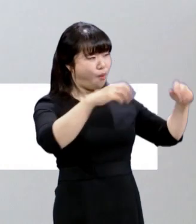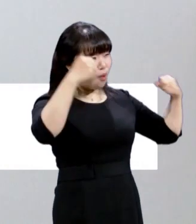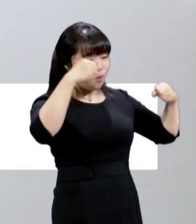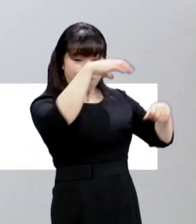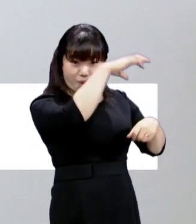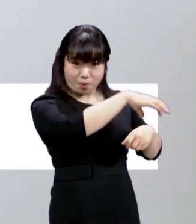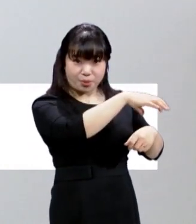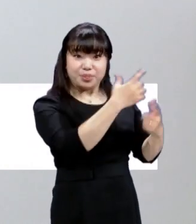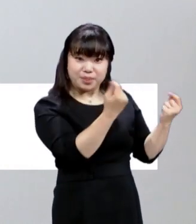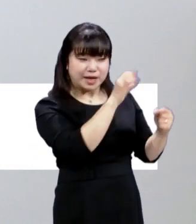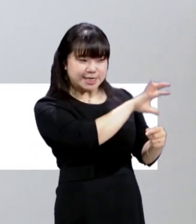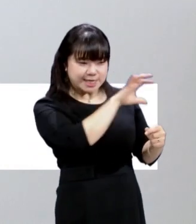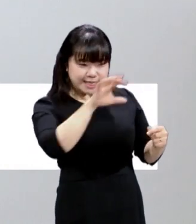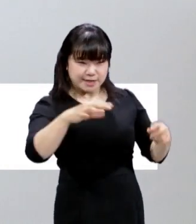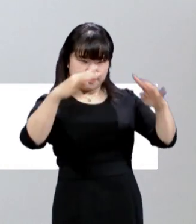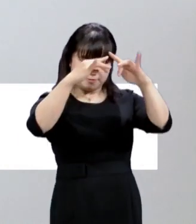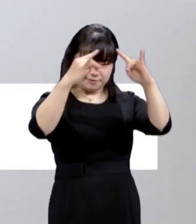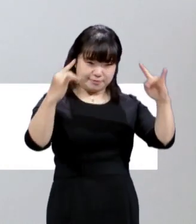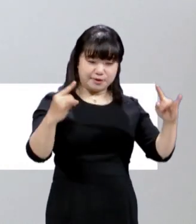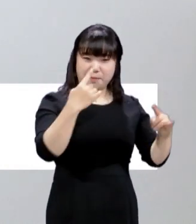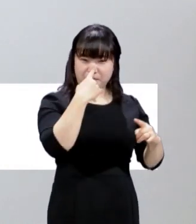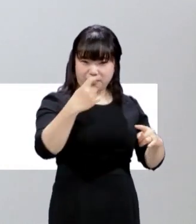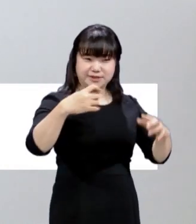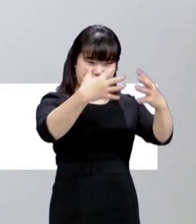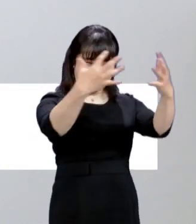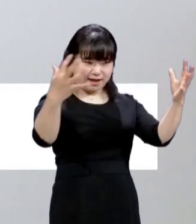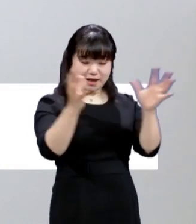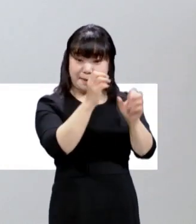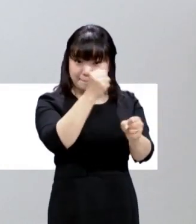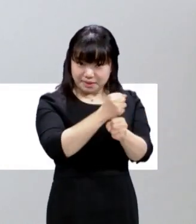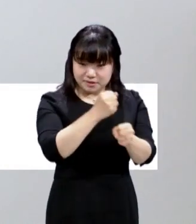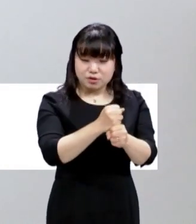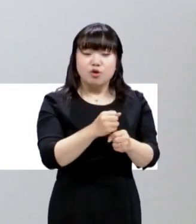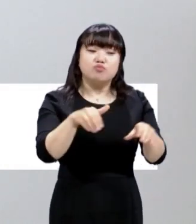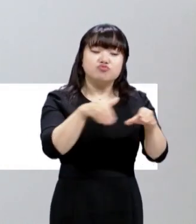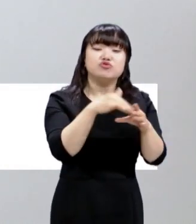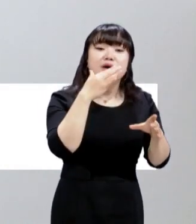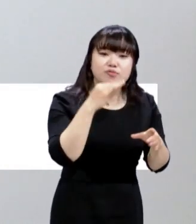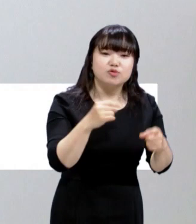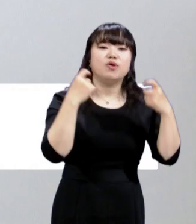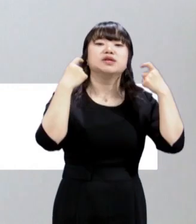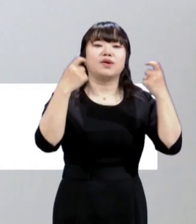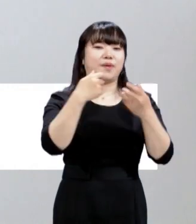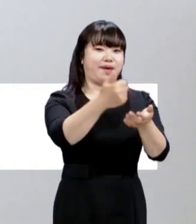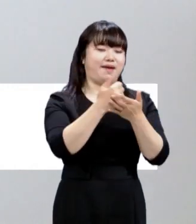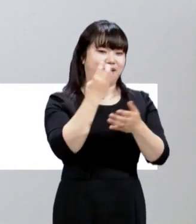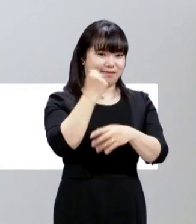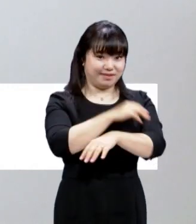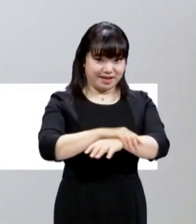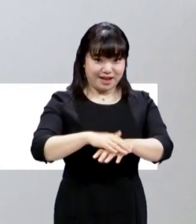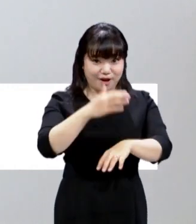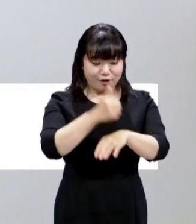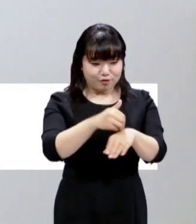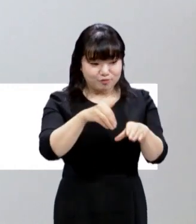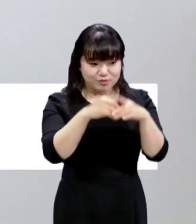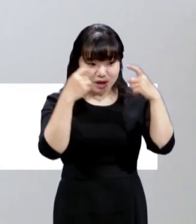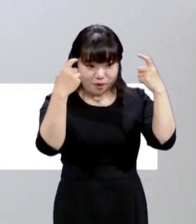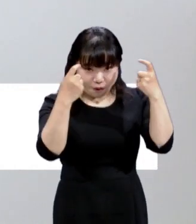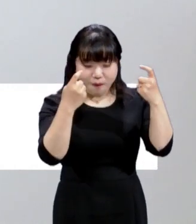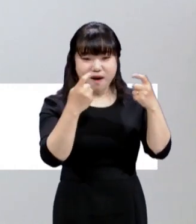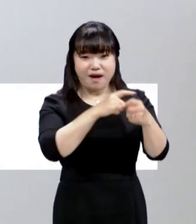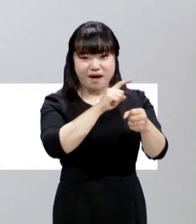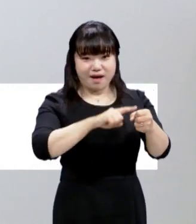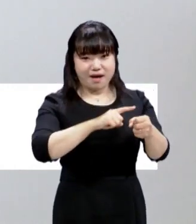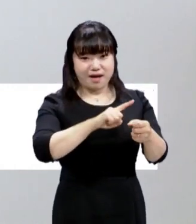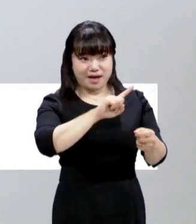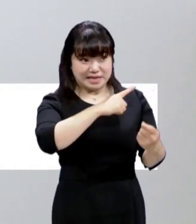들어와서 아 이거는 이제 문화시설이 기도하고 또 관광 시설이 있고 하지 않습니까 그래서 서울의 대표적인 문화 관광 수석으로